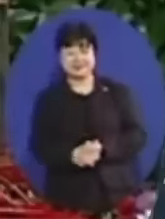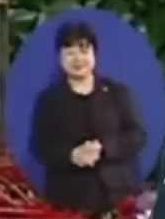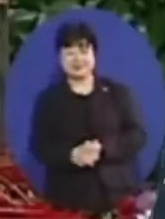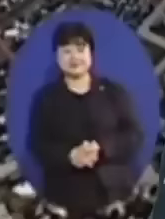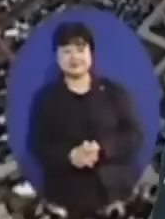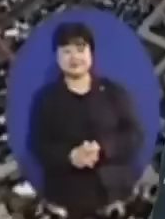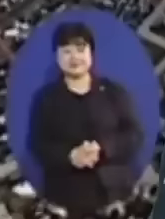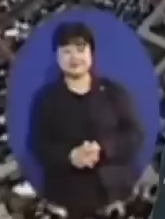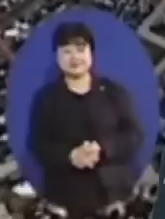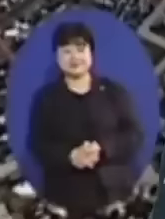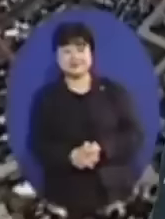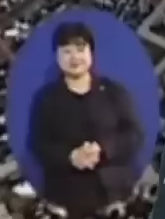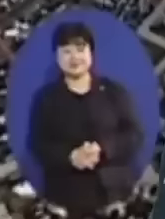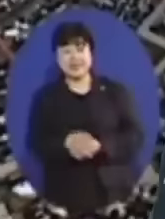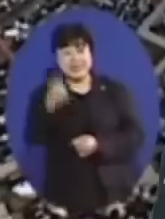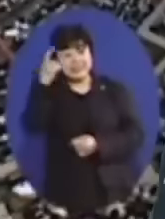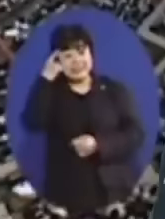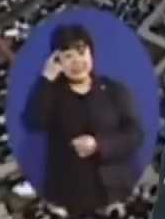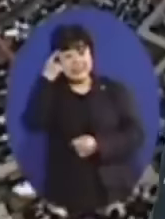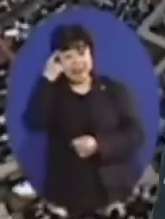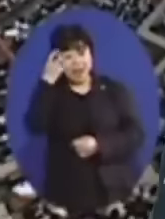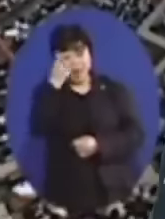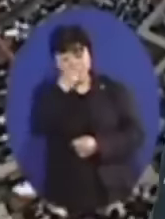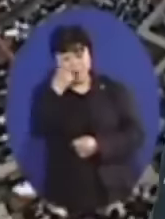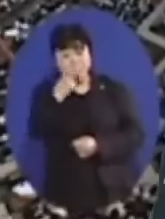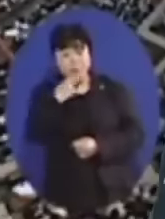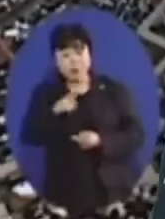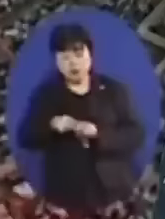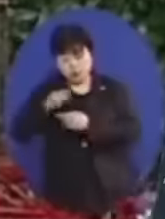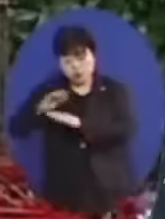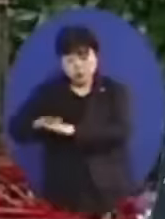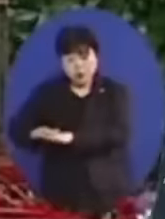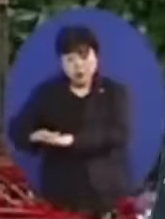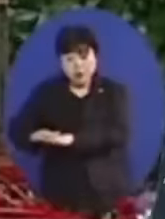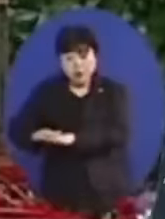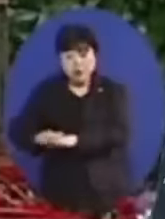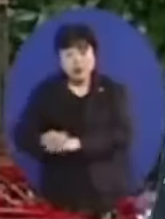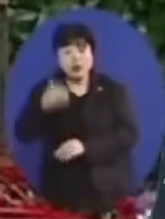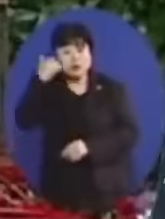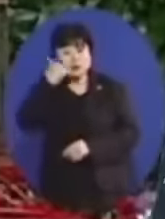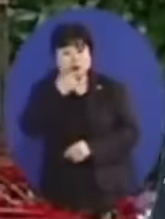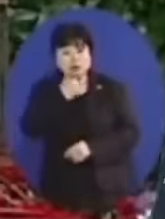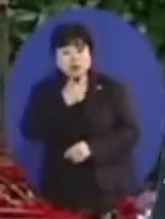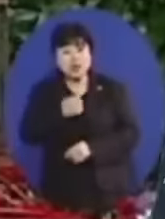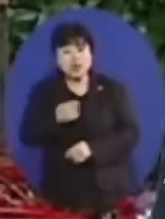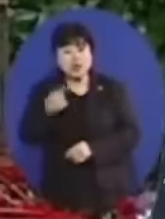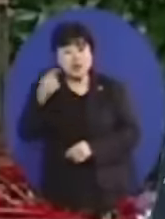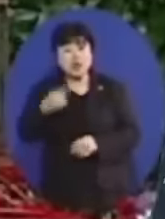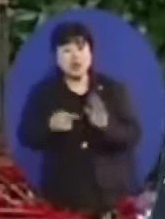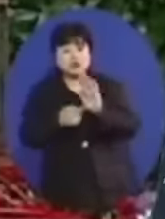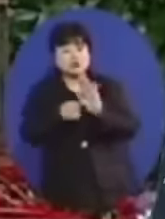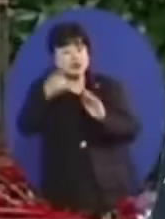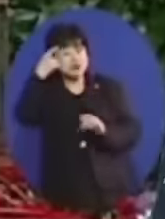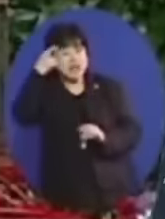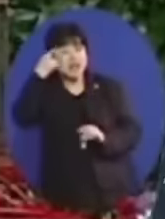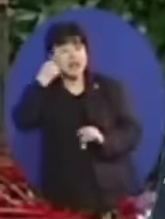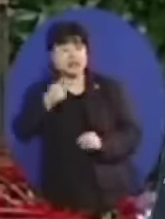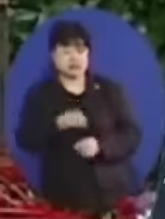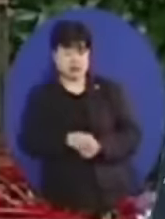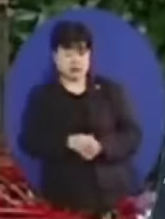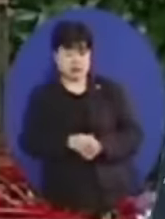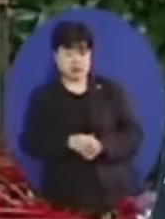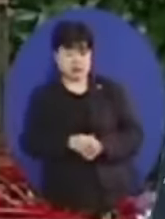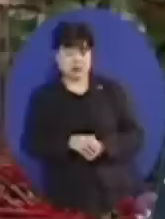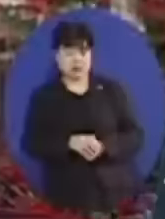것입니다. 그래서 우리는 생각을 관리하지 않고 그냥 놔두면 그 사람은 누구나 부정적인 생각을 하고 부정적인 말을